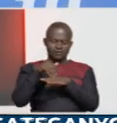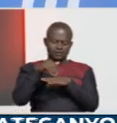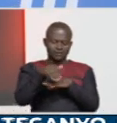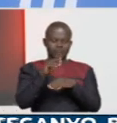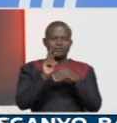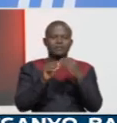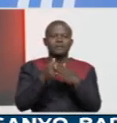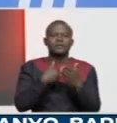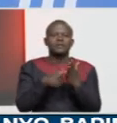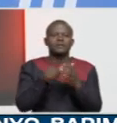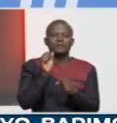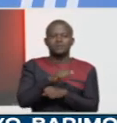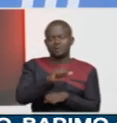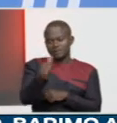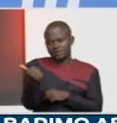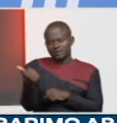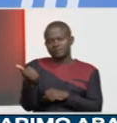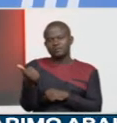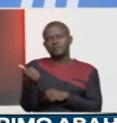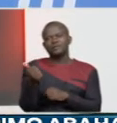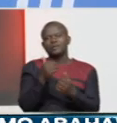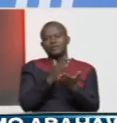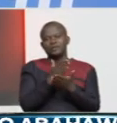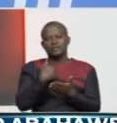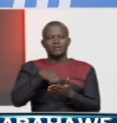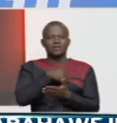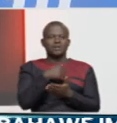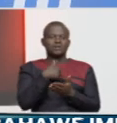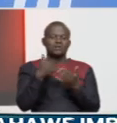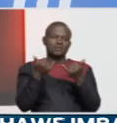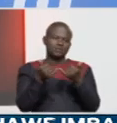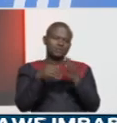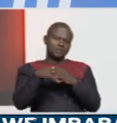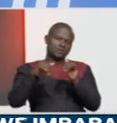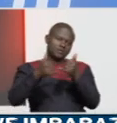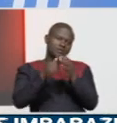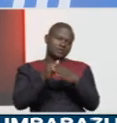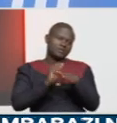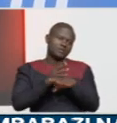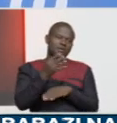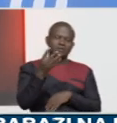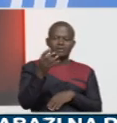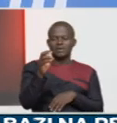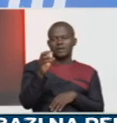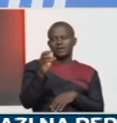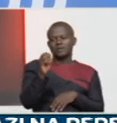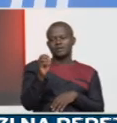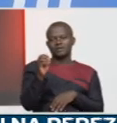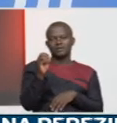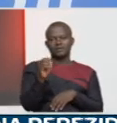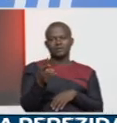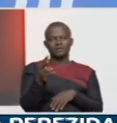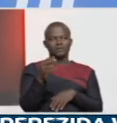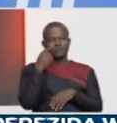itwohereza abababaye kurusha abandi. Rero dufite abakinnyi bagera muri 402 twabonye